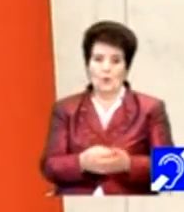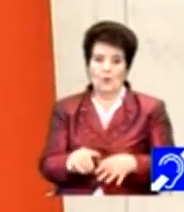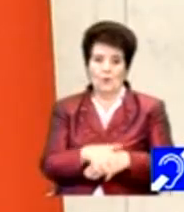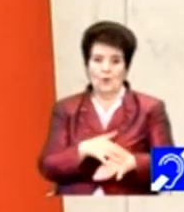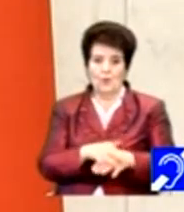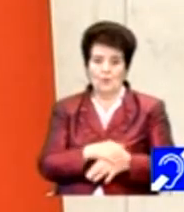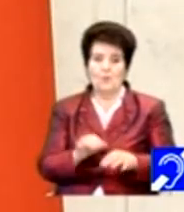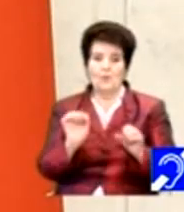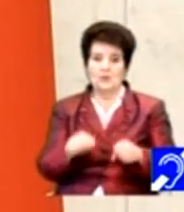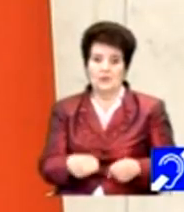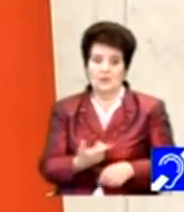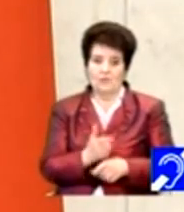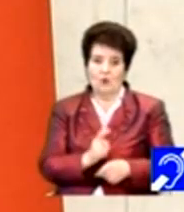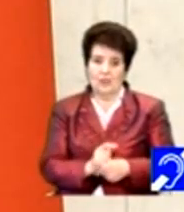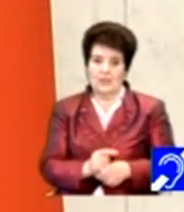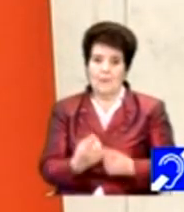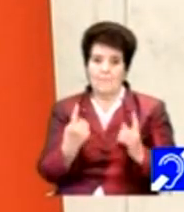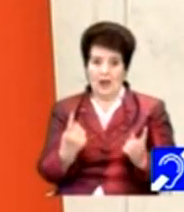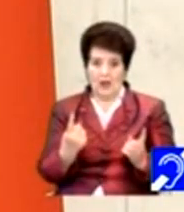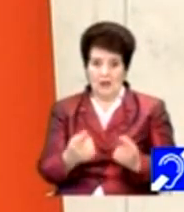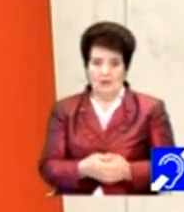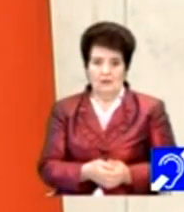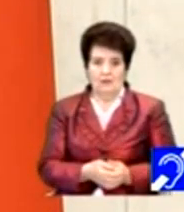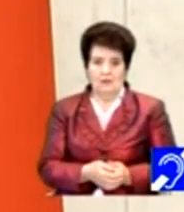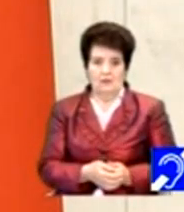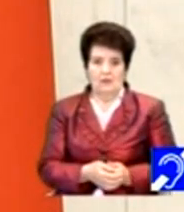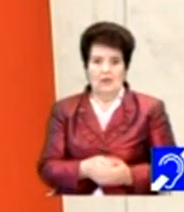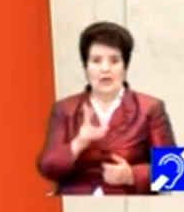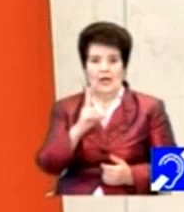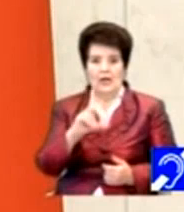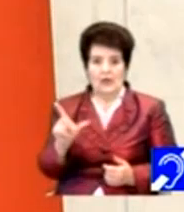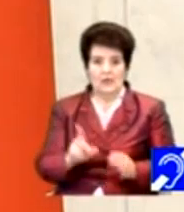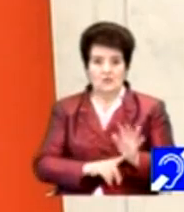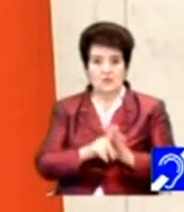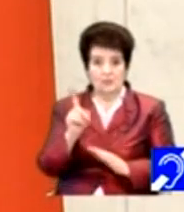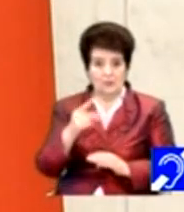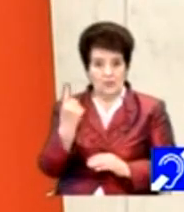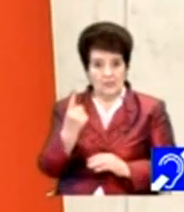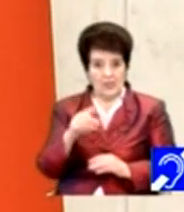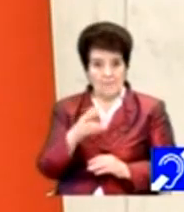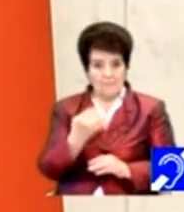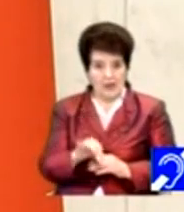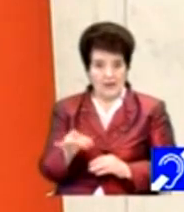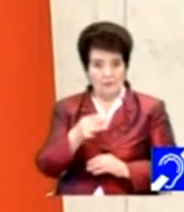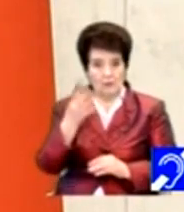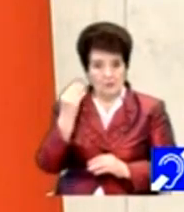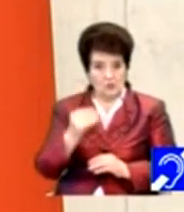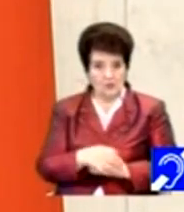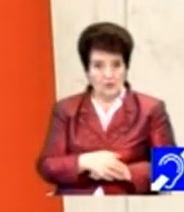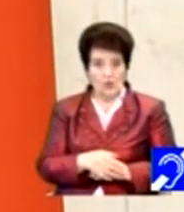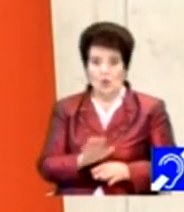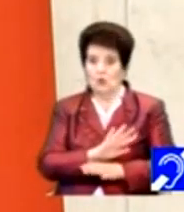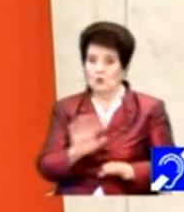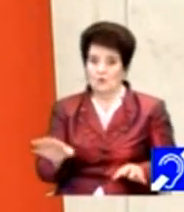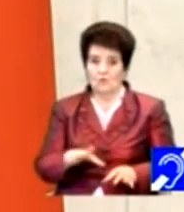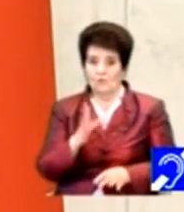popor. Probabilitatea este foarte mare că începând cu 1 mai, în Republica Moldova, nu se vor